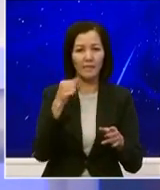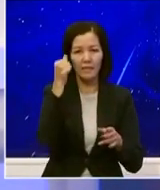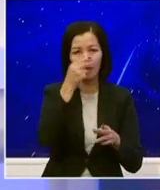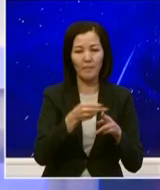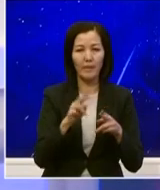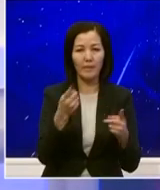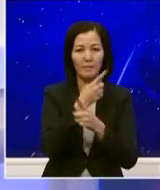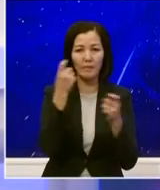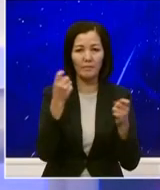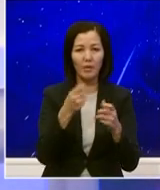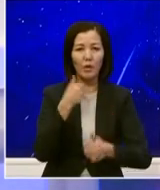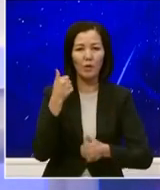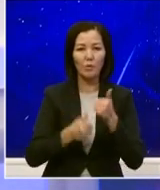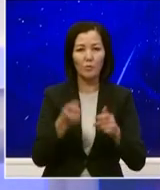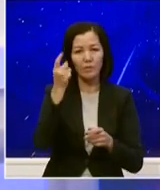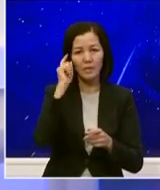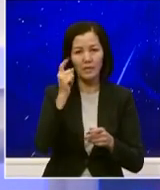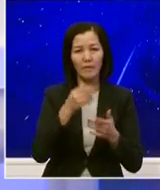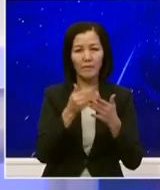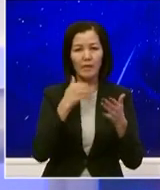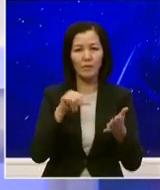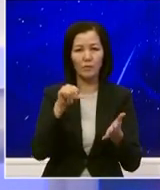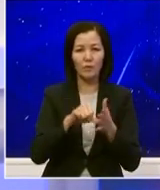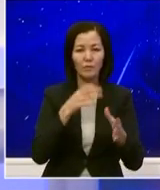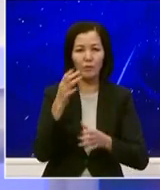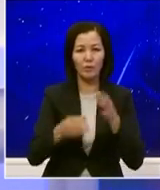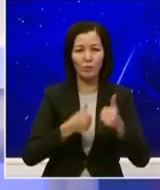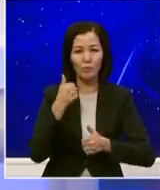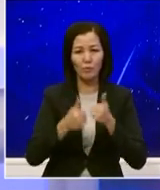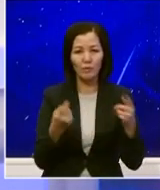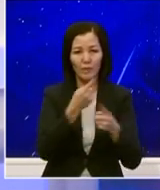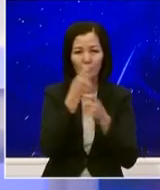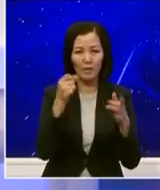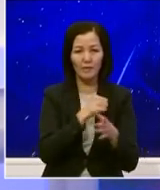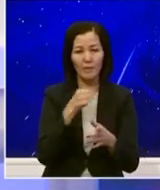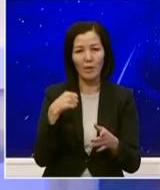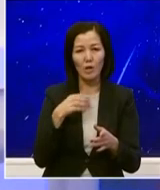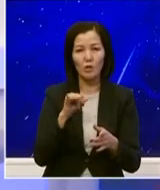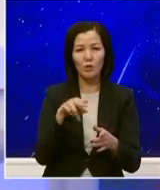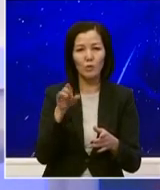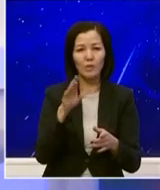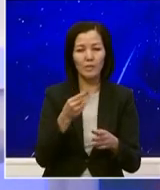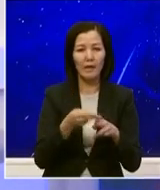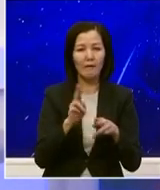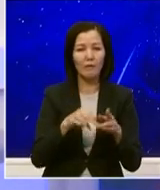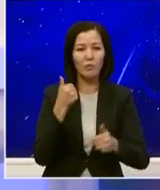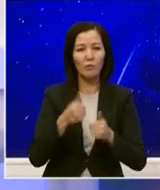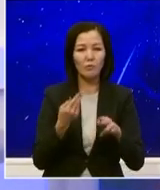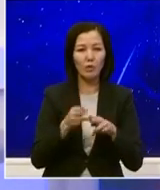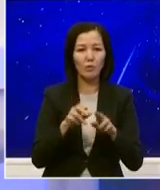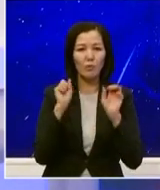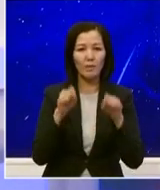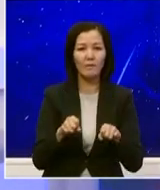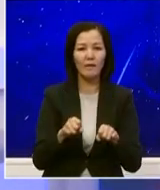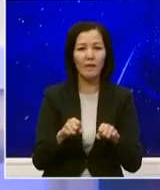на странице конкурса в Инстаграм. Ранее об этом участии в международном конкурсе сообщила сама Абдукаримова. Это конкурс,